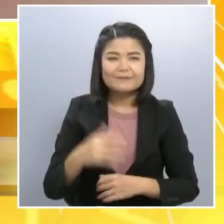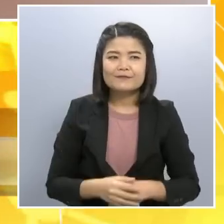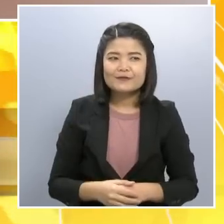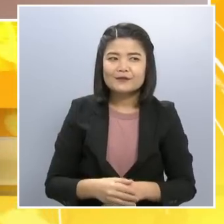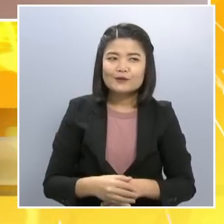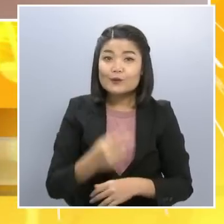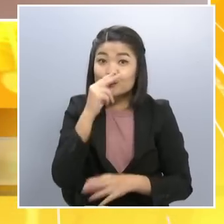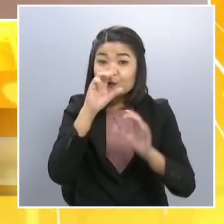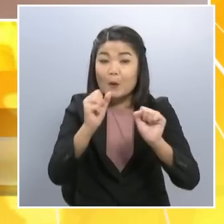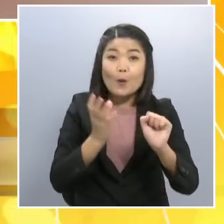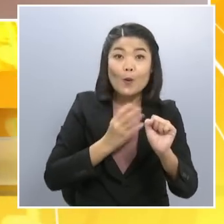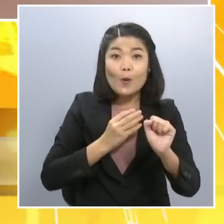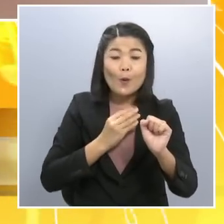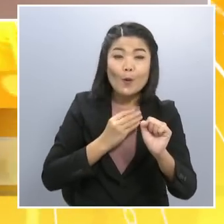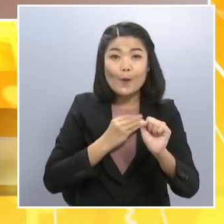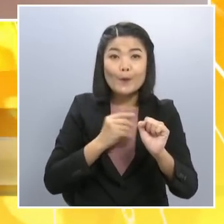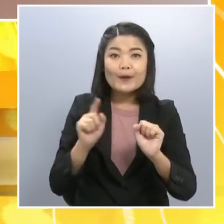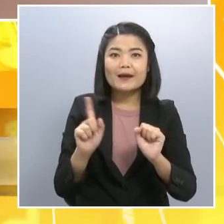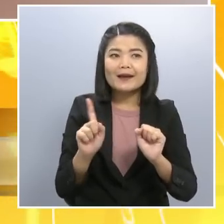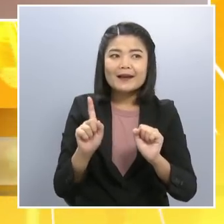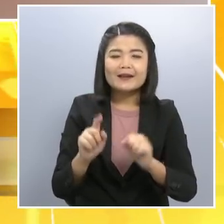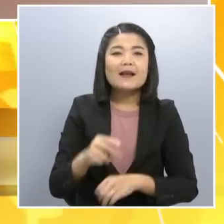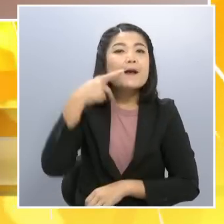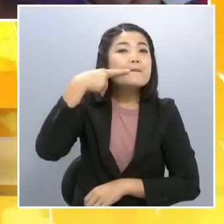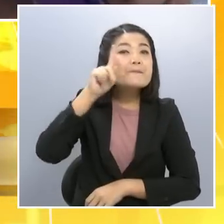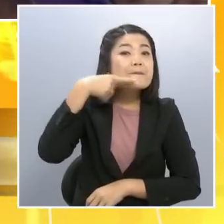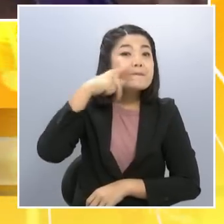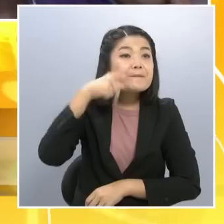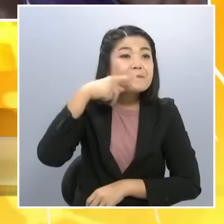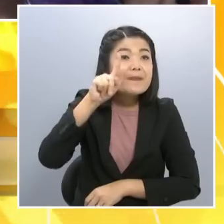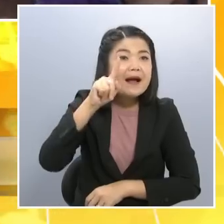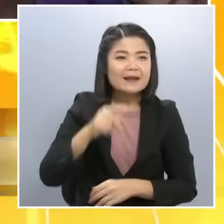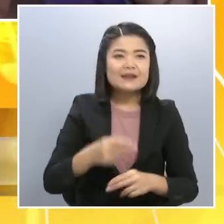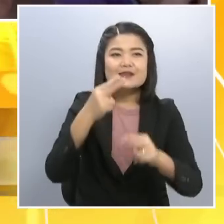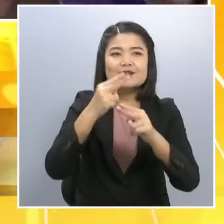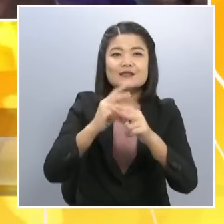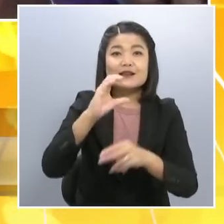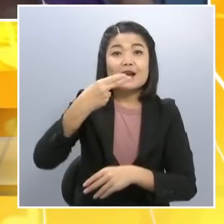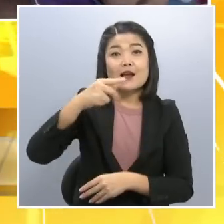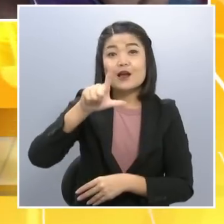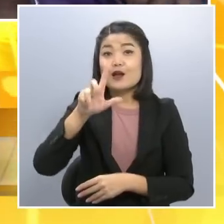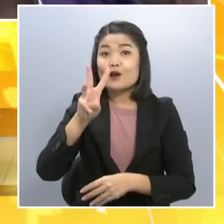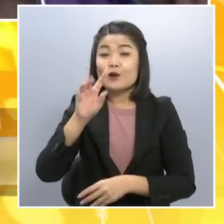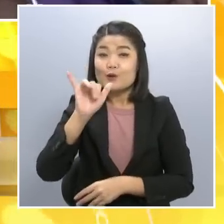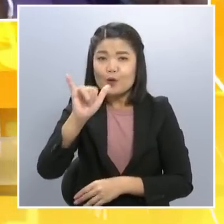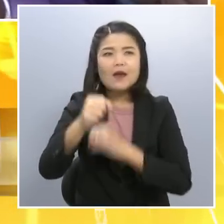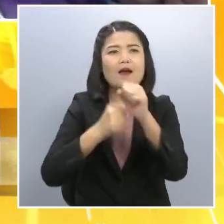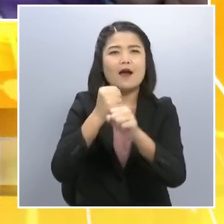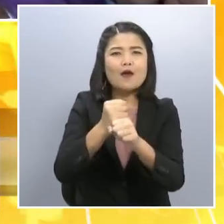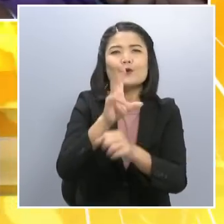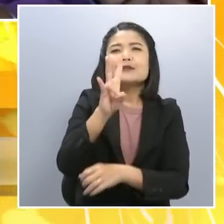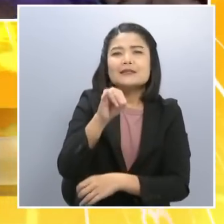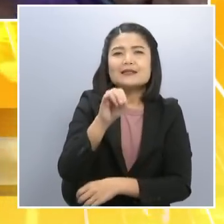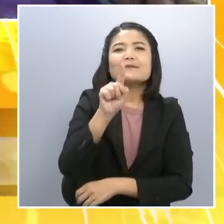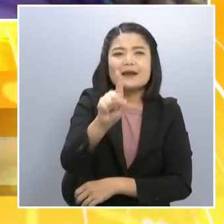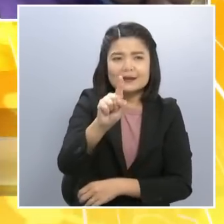มคืออะไรรู้ไหมท่านผู้ชมอะคุณป้าฉลวยจริงๆไม่ใช่ชื่อฉลวยหรอกแต่ชาวบ้านเรียกคุณป้าอายุ71แล้วล่ะ คุณป้า ผ